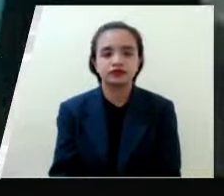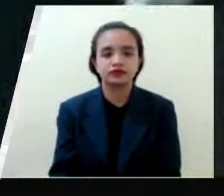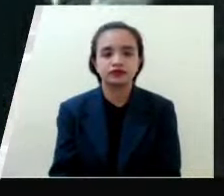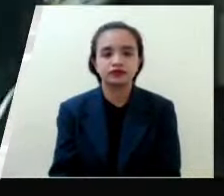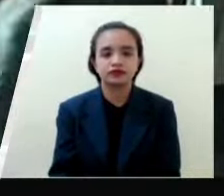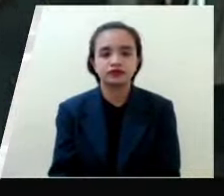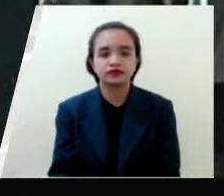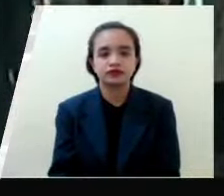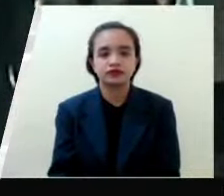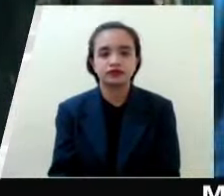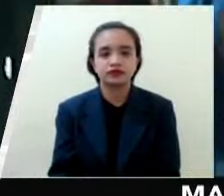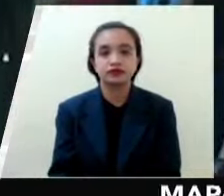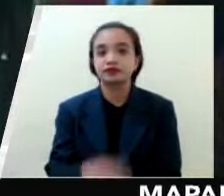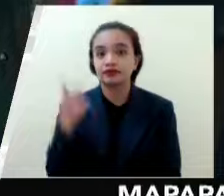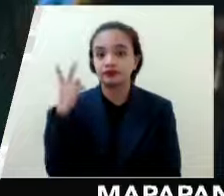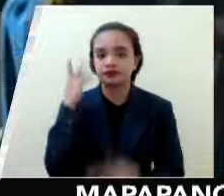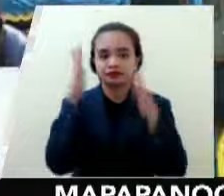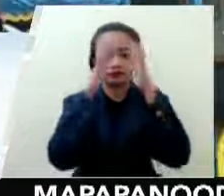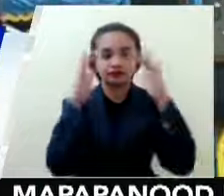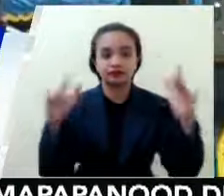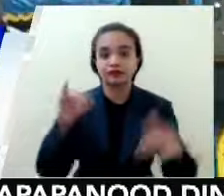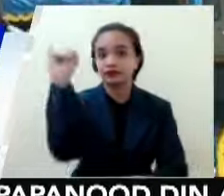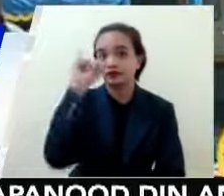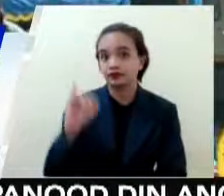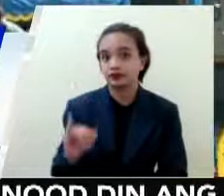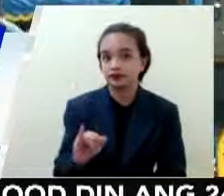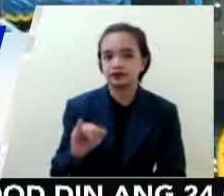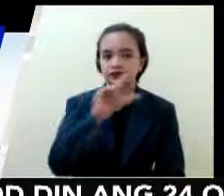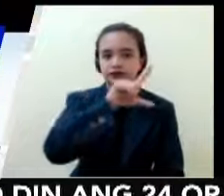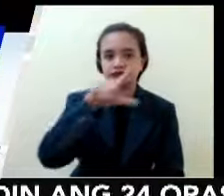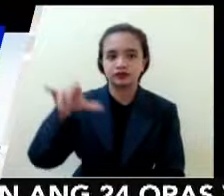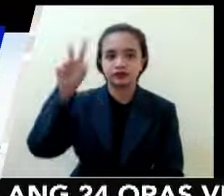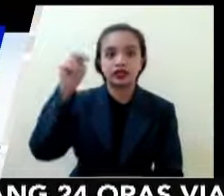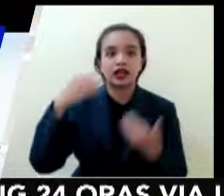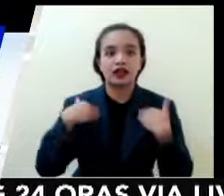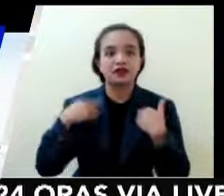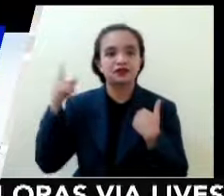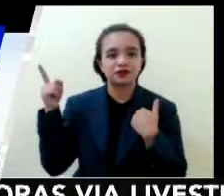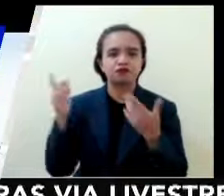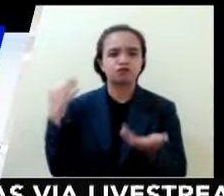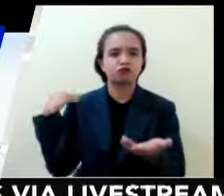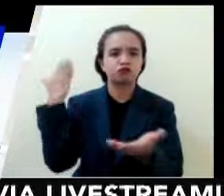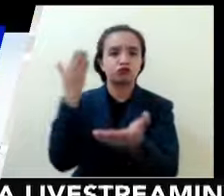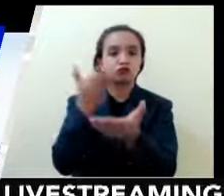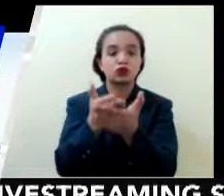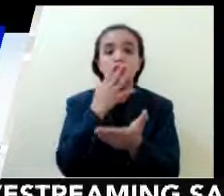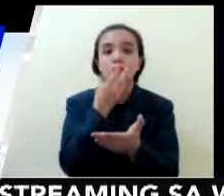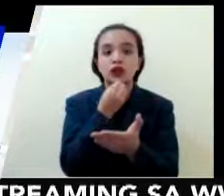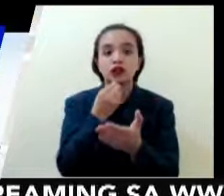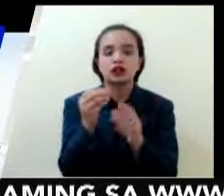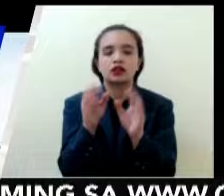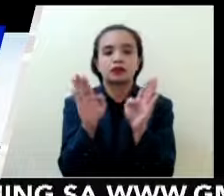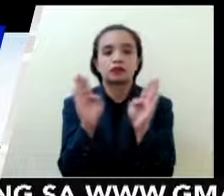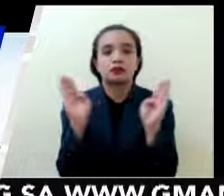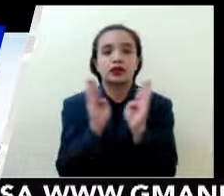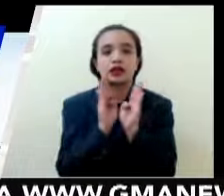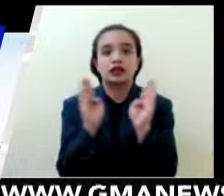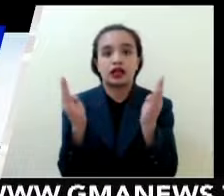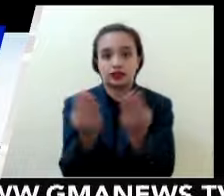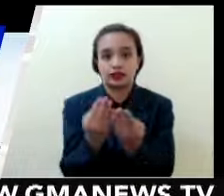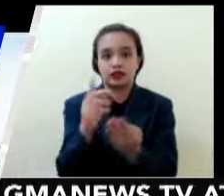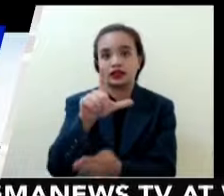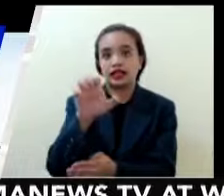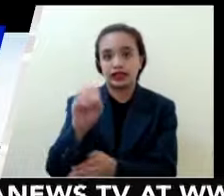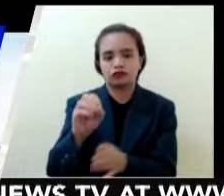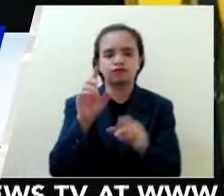Sa pistang ito sa Iligan City sa Lanao del Norte, may paperya na dinayo ng barkada ni Leo mula pa sa Marawi. Ang magkakaibigan, nagkaya ang